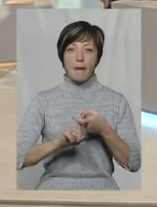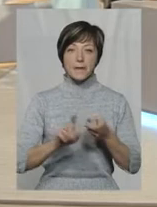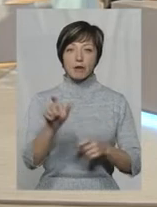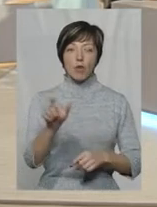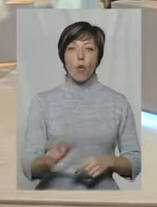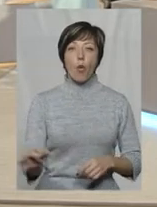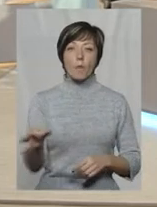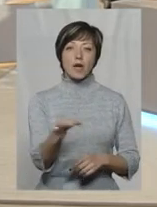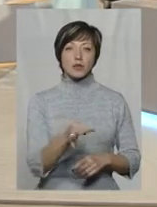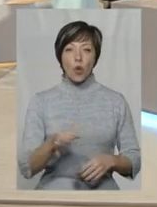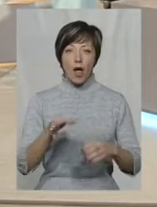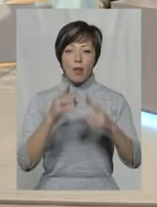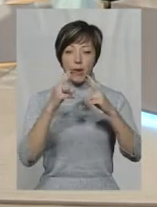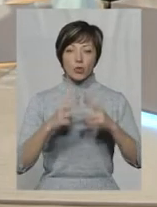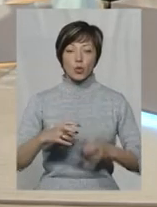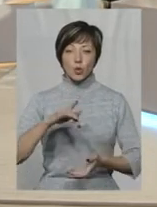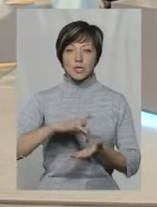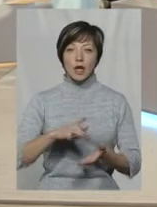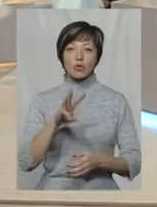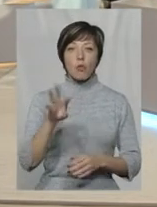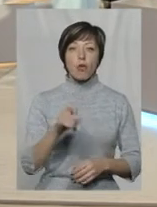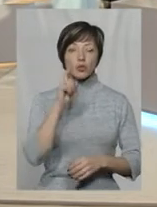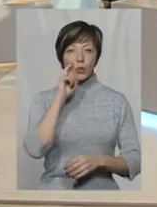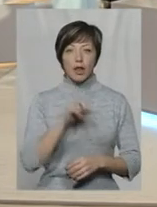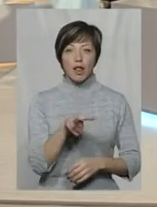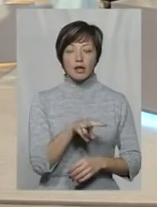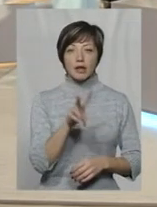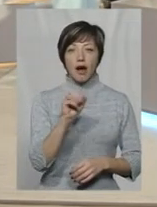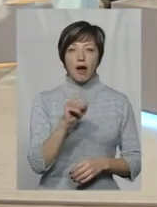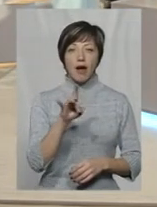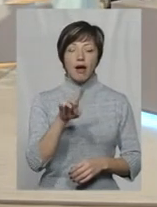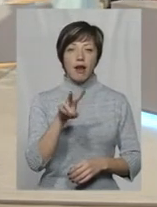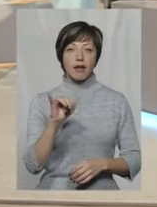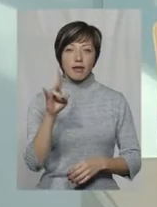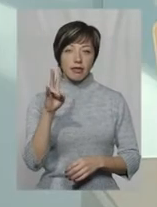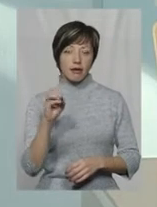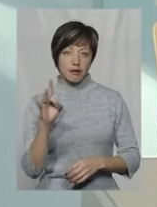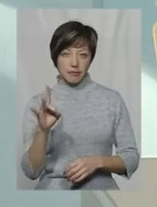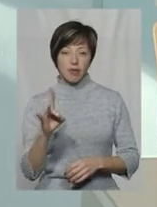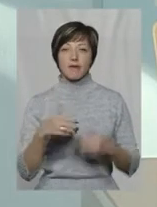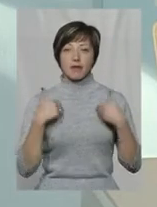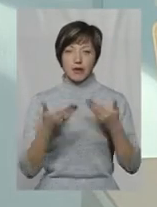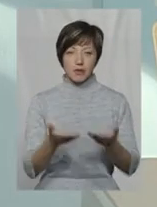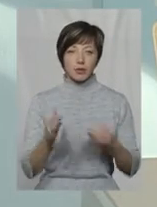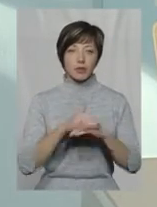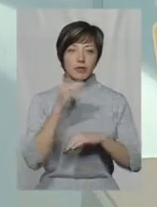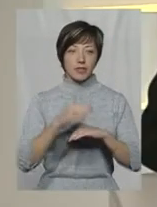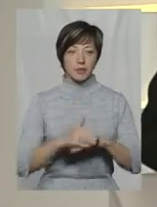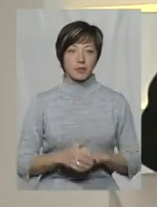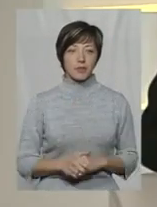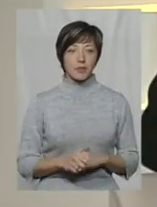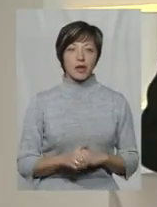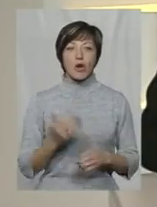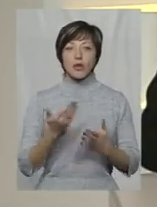лікарем-епідеміологом обласного лабораторного центру МОЗ України Ларисою Калінер. Вітаю вас, пані Ларисо. Добрий вечір.